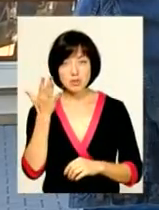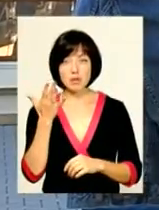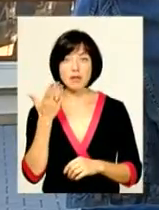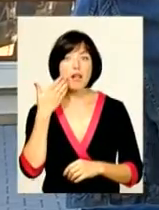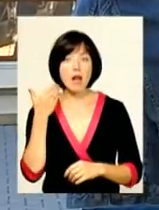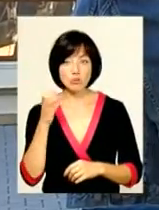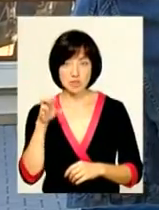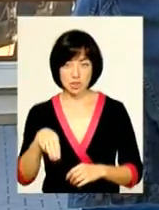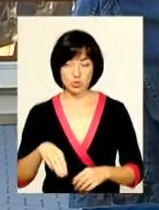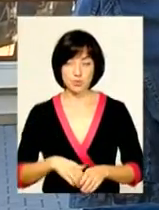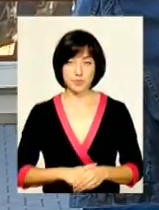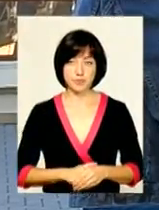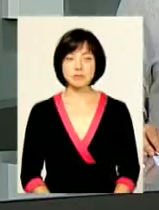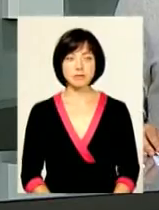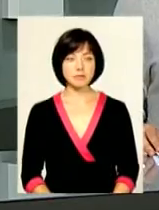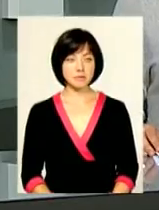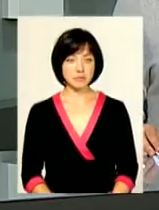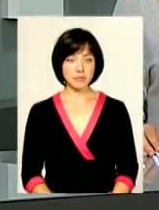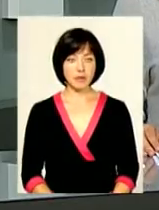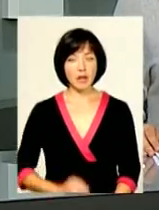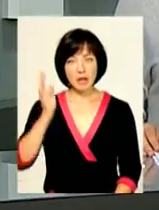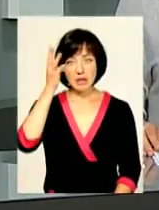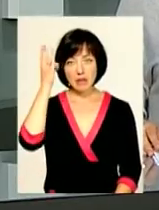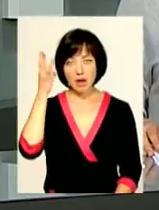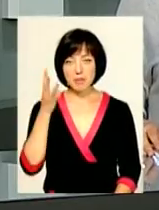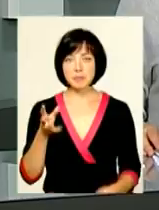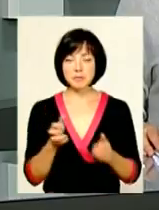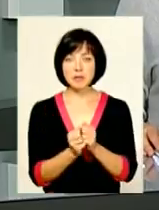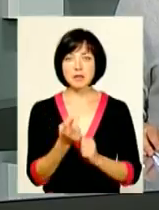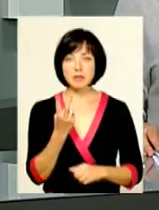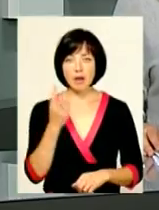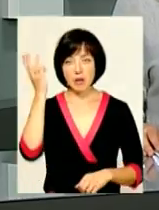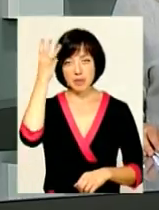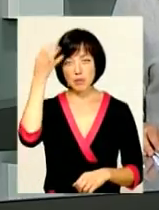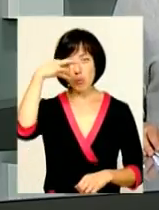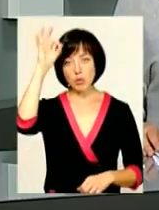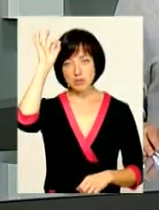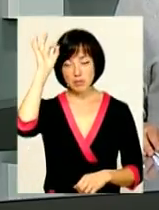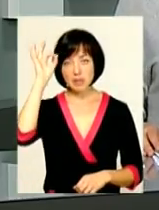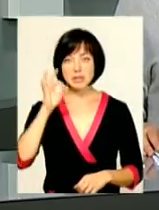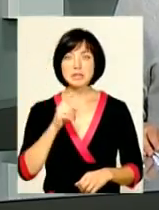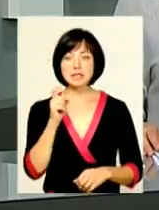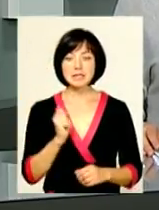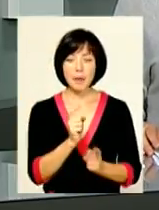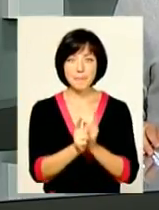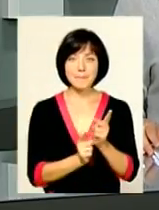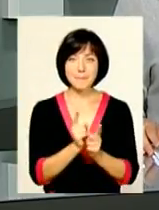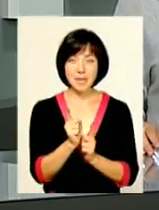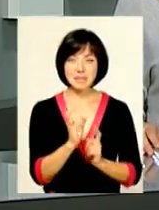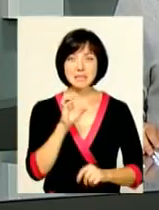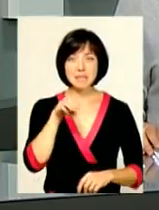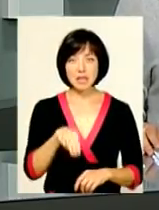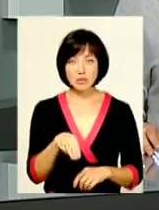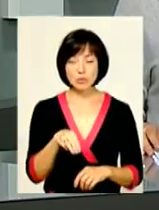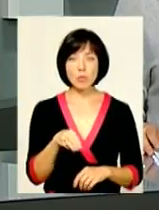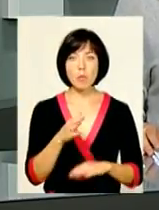статті на менш тяжку. На хабарі погоріли і 2 хмельницьких полісмени. За перекваліфікацію статті покарання на